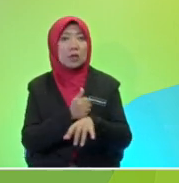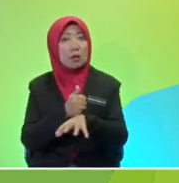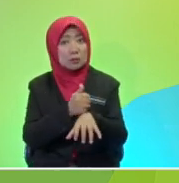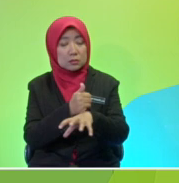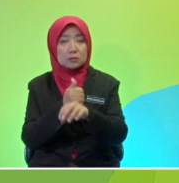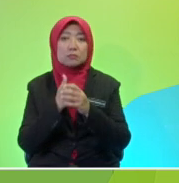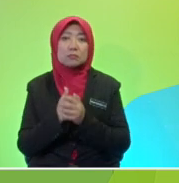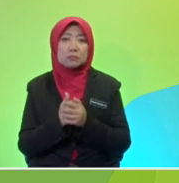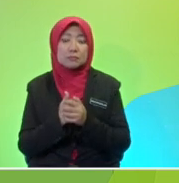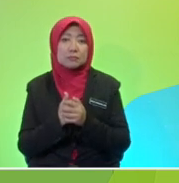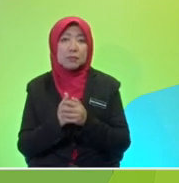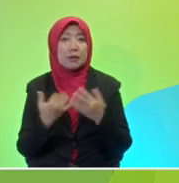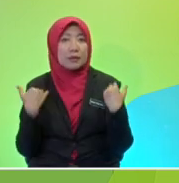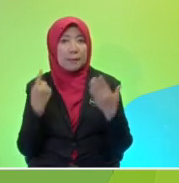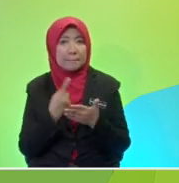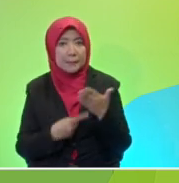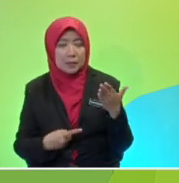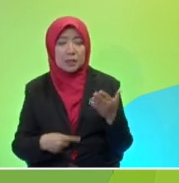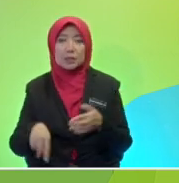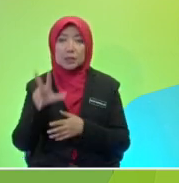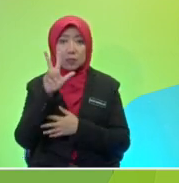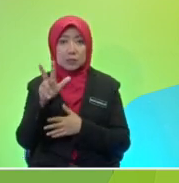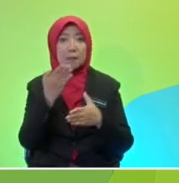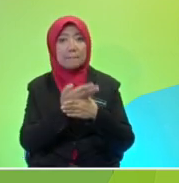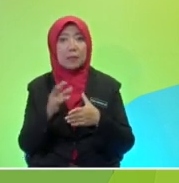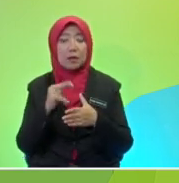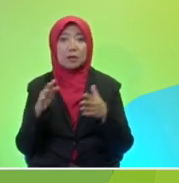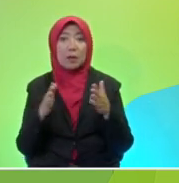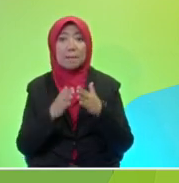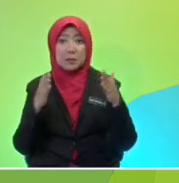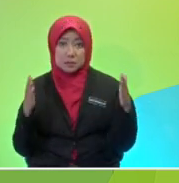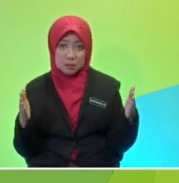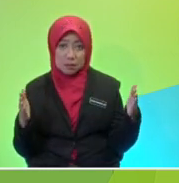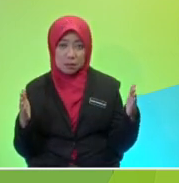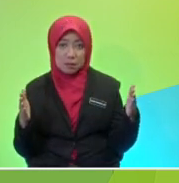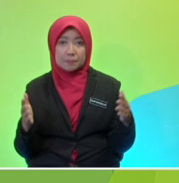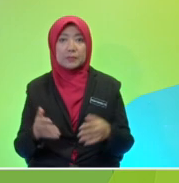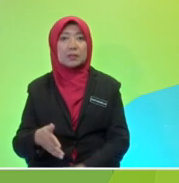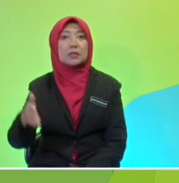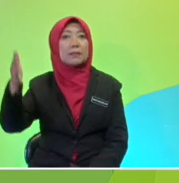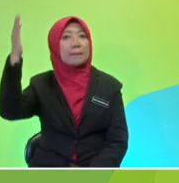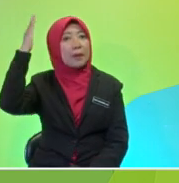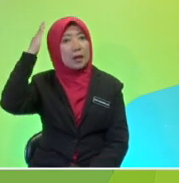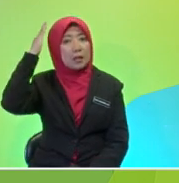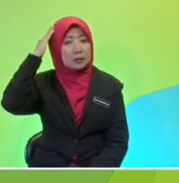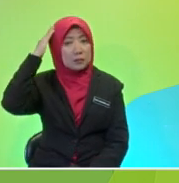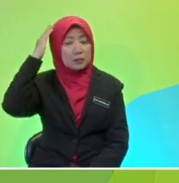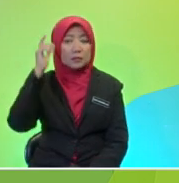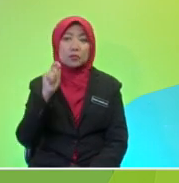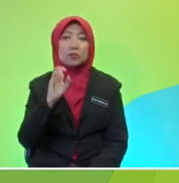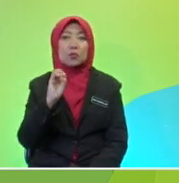terdiri daripada tiga bagian besar yaitu kepala torak